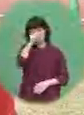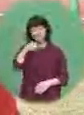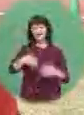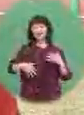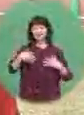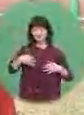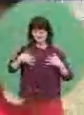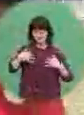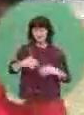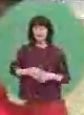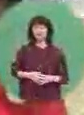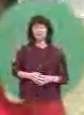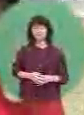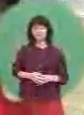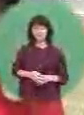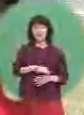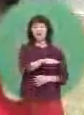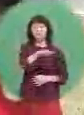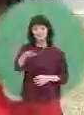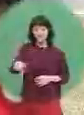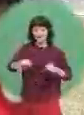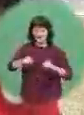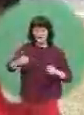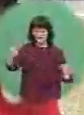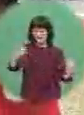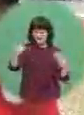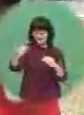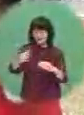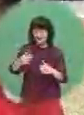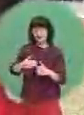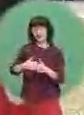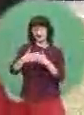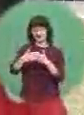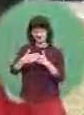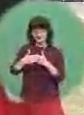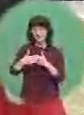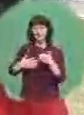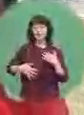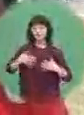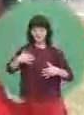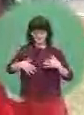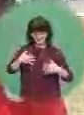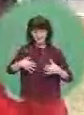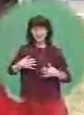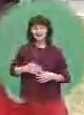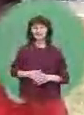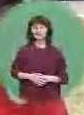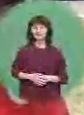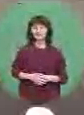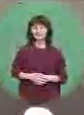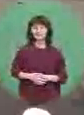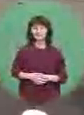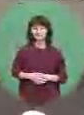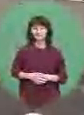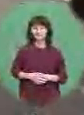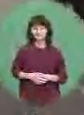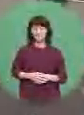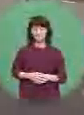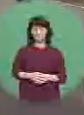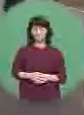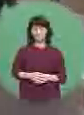で嬉しかったですやっぱ声援があって本当に力になりましたはい嬉しかったです